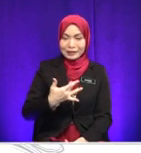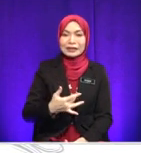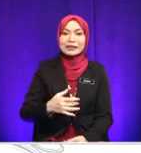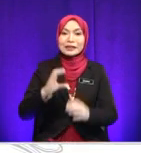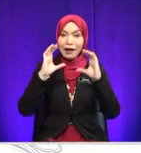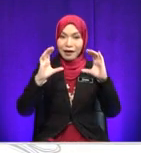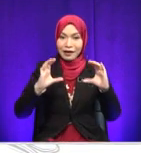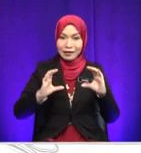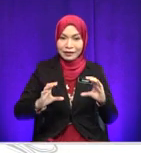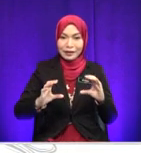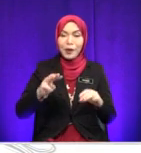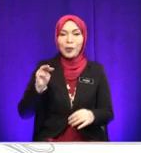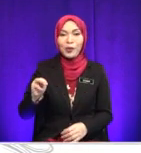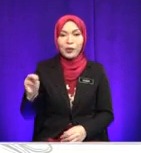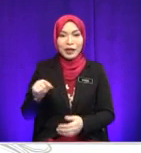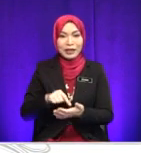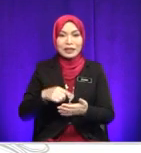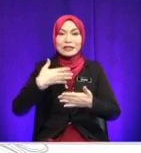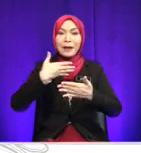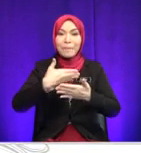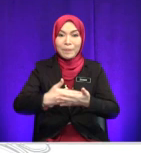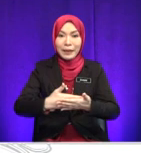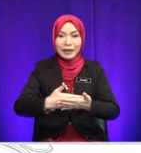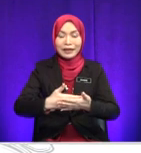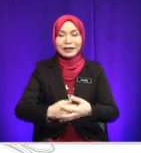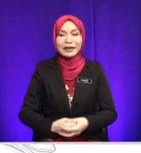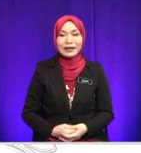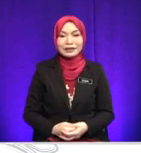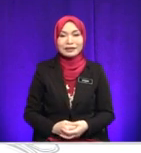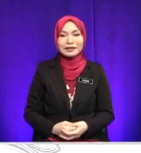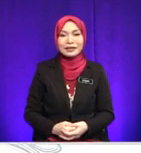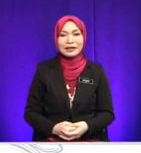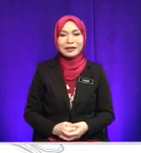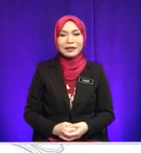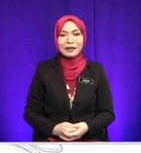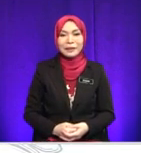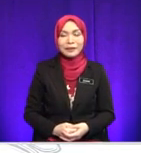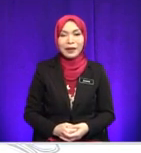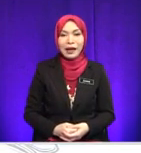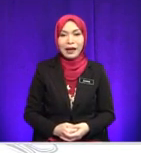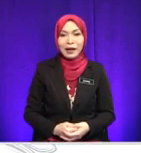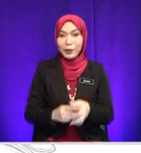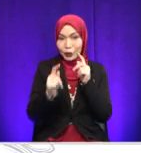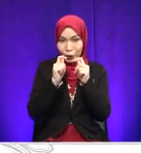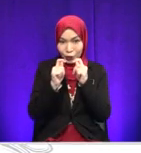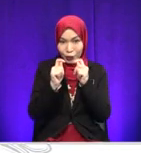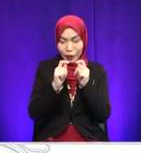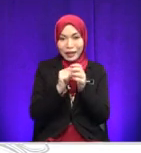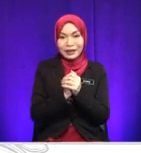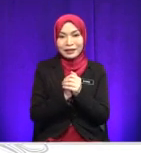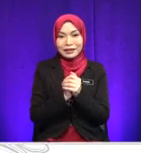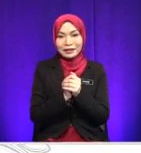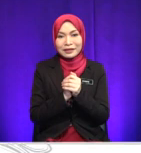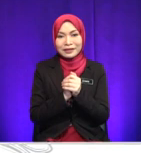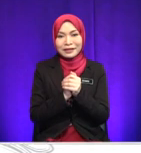ujian lisan bertutur. Jadi Puniten harus memperkemaskan lagi cara bertutur supaya mudah difahami